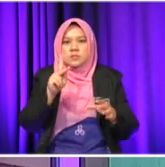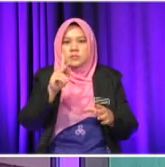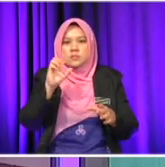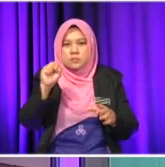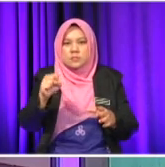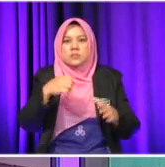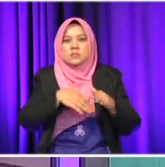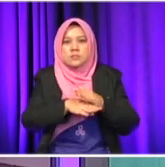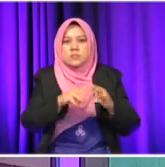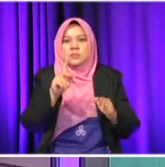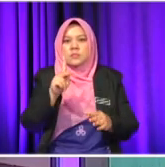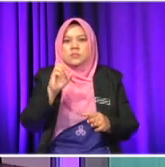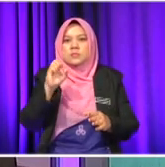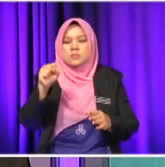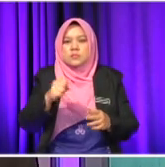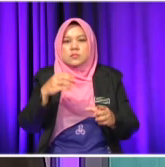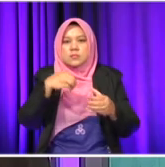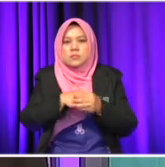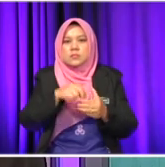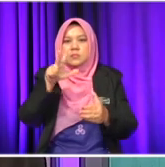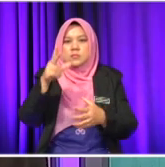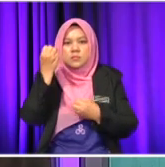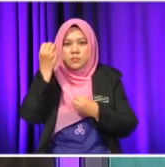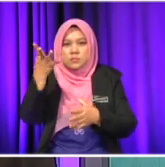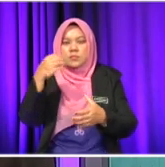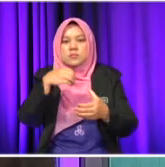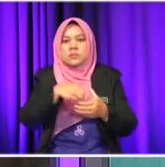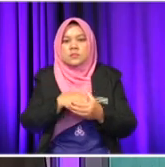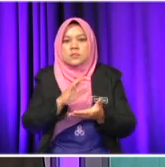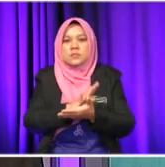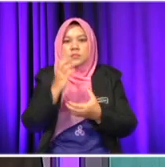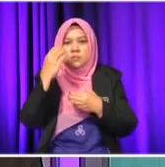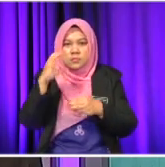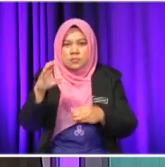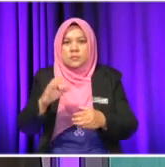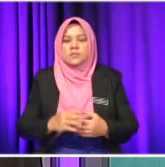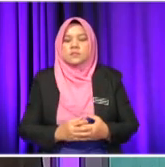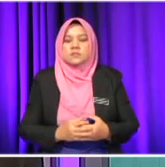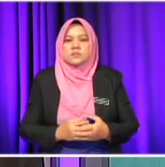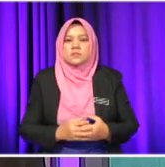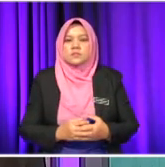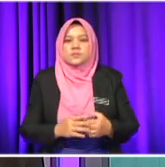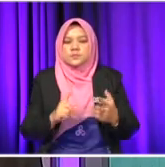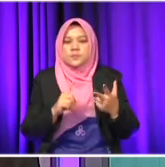masukkan anggaran kos dalam tiga kertas cadangan Oke seterusnya ini anggaran